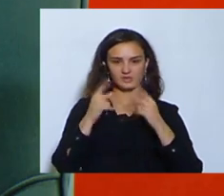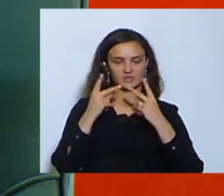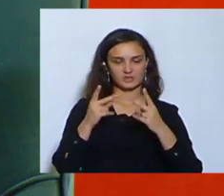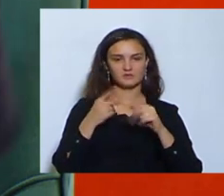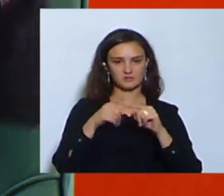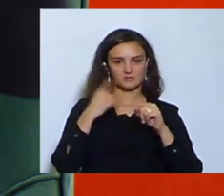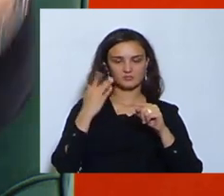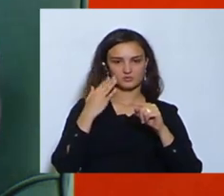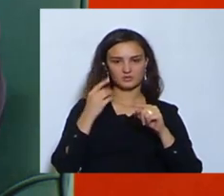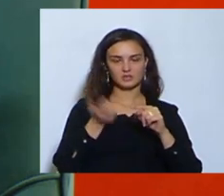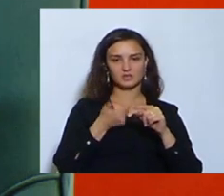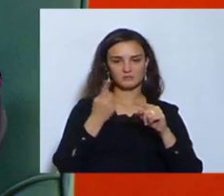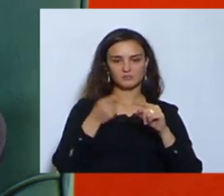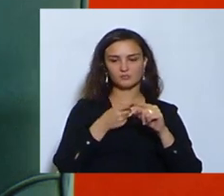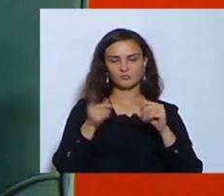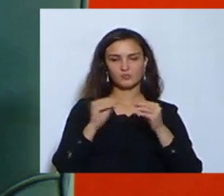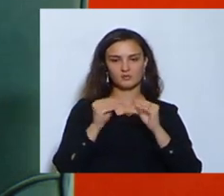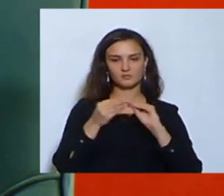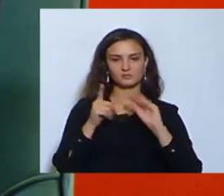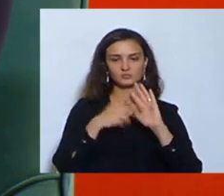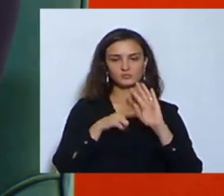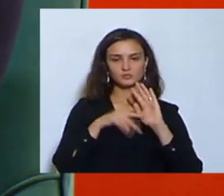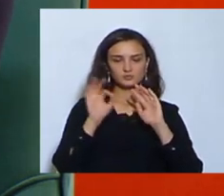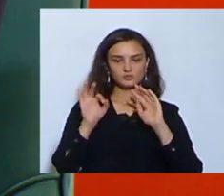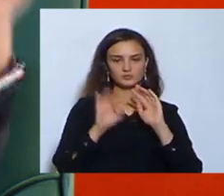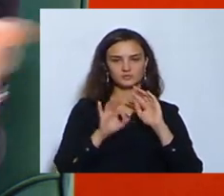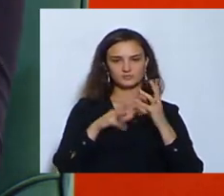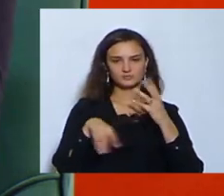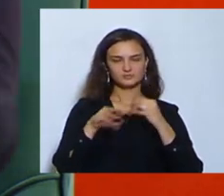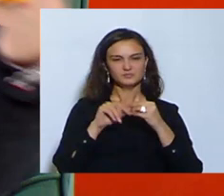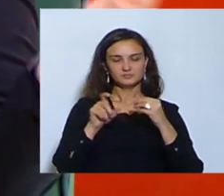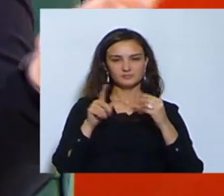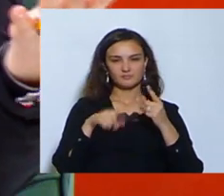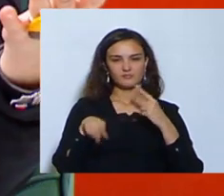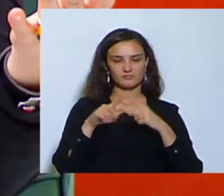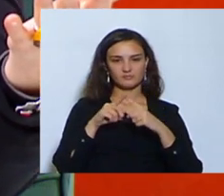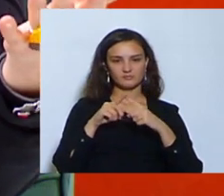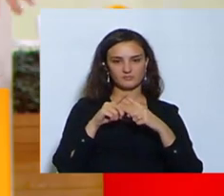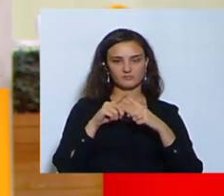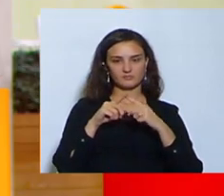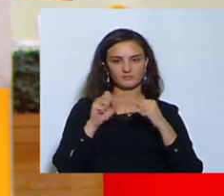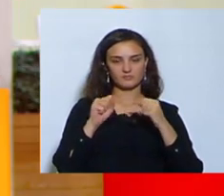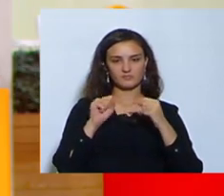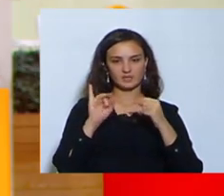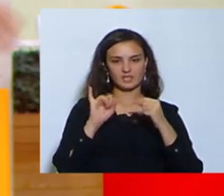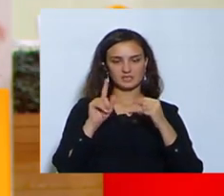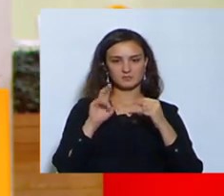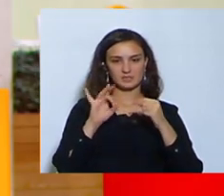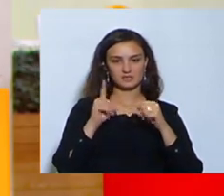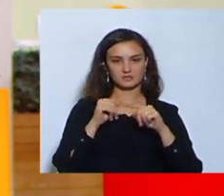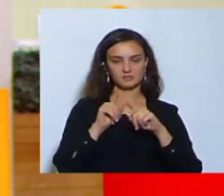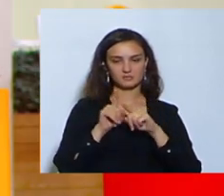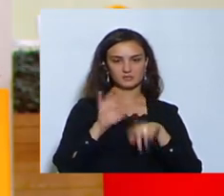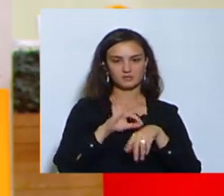სისტემა ვერ ხედავს. წარმოიდგინეთ, ხო, რამხელა პრობლემა, რომ 80% ადამიანებისა არის აისბერგის ძირითადი ნაწილი დამალული ამ